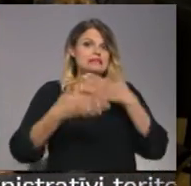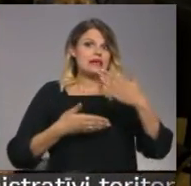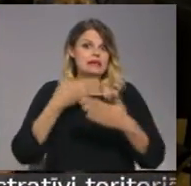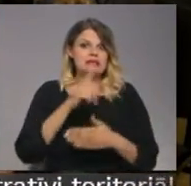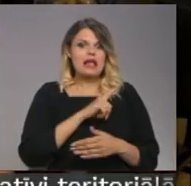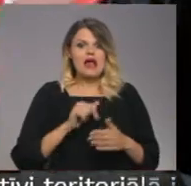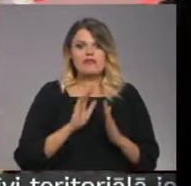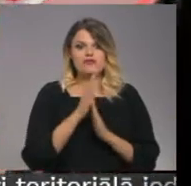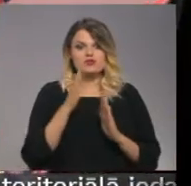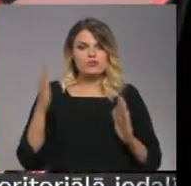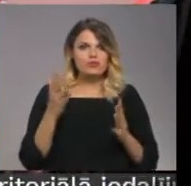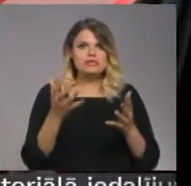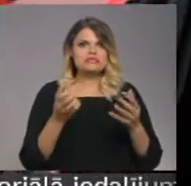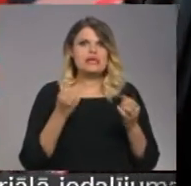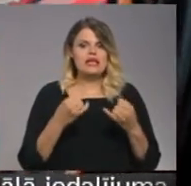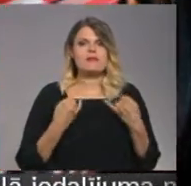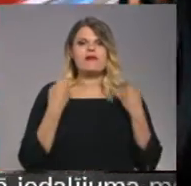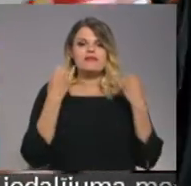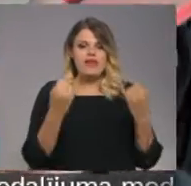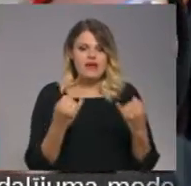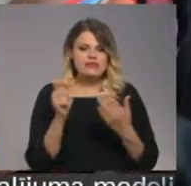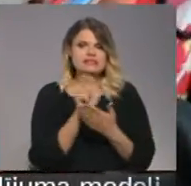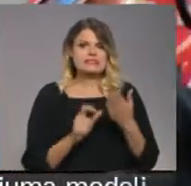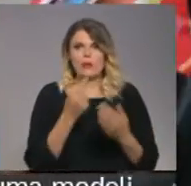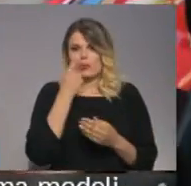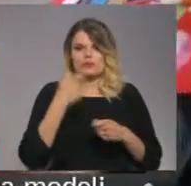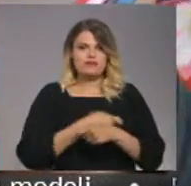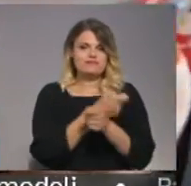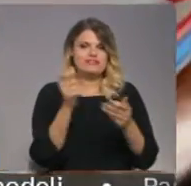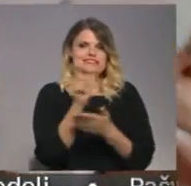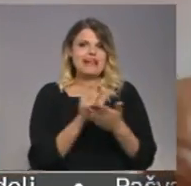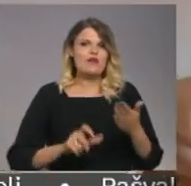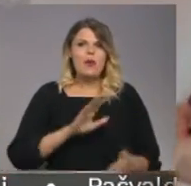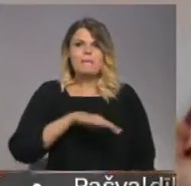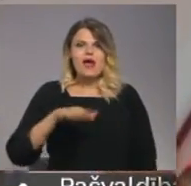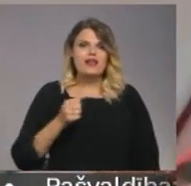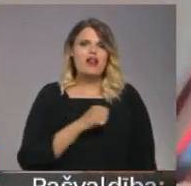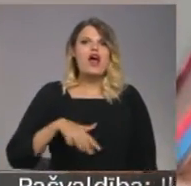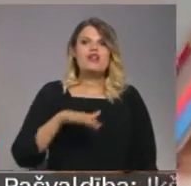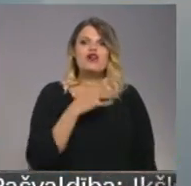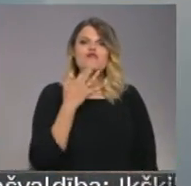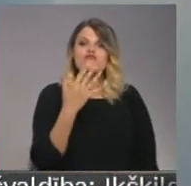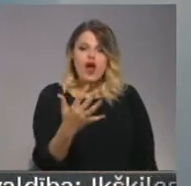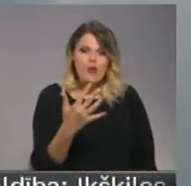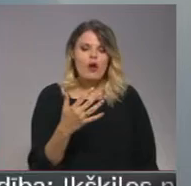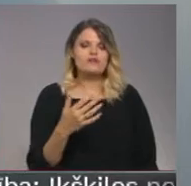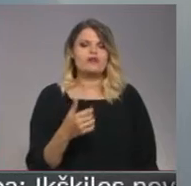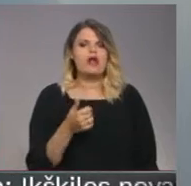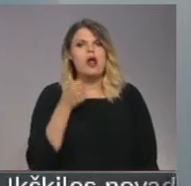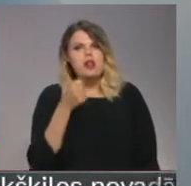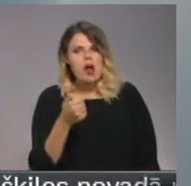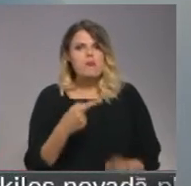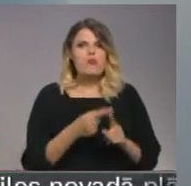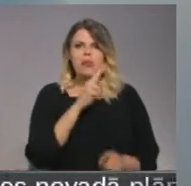Nacionālajā bibliotēkā saņēma dāvinājumā dzejnieces nu pat izdoto dzejoļu krājumu bērniem latgaliešu valodā Lobo i